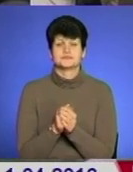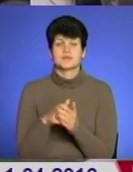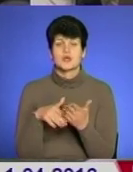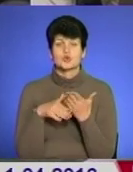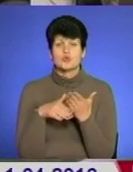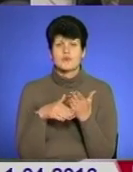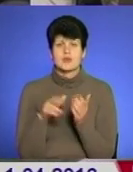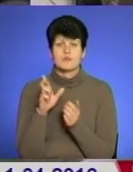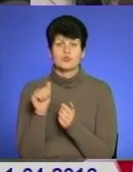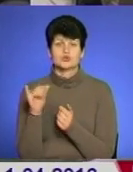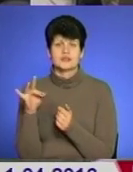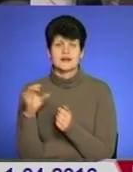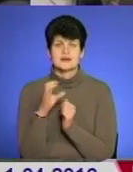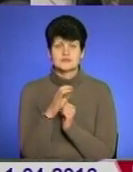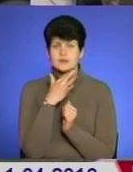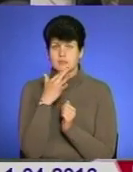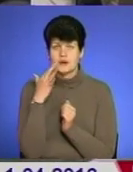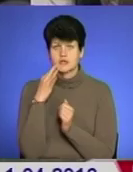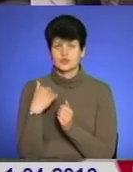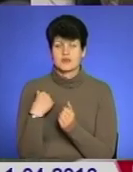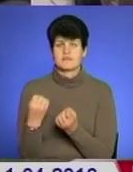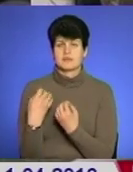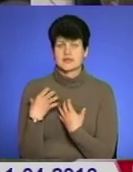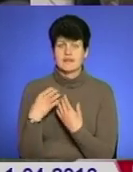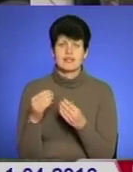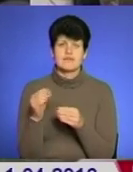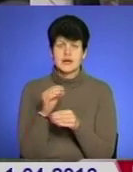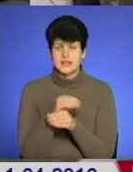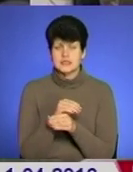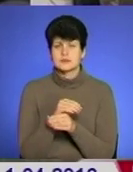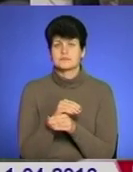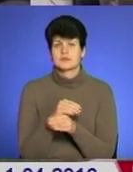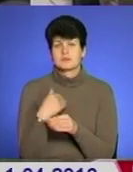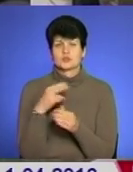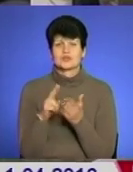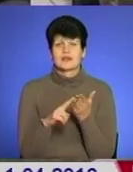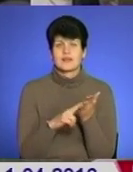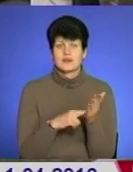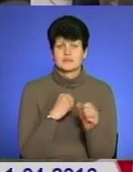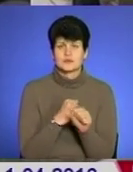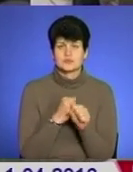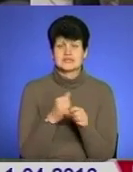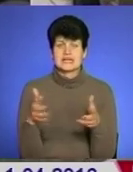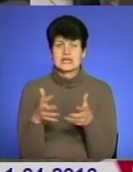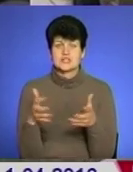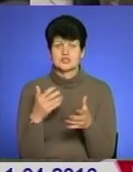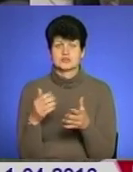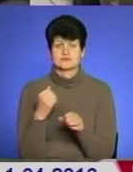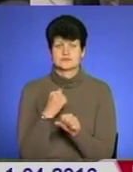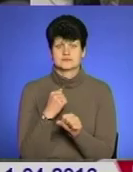Допомагав нам бункер С, вони багато вареників нам передали. Ми тут канапки ліпили, каші варили.